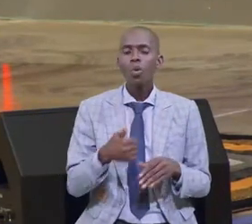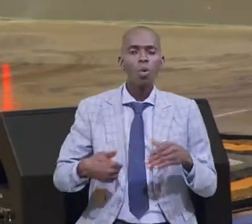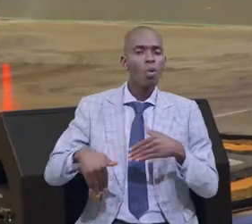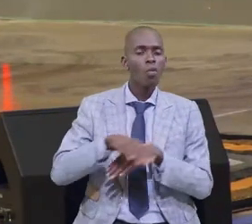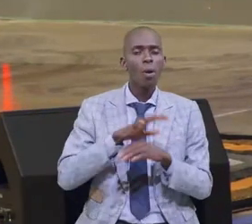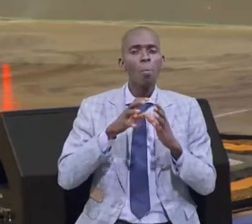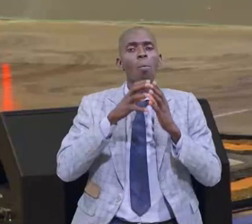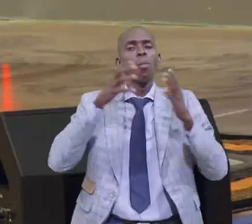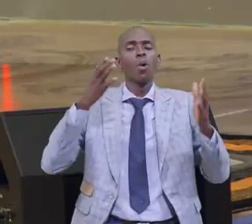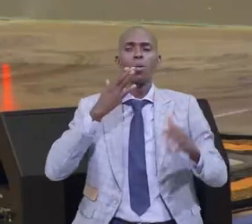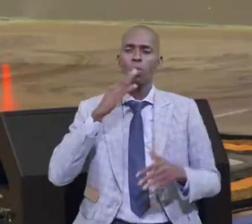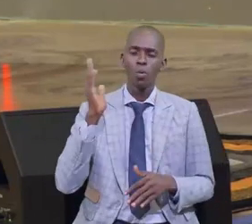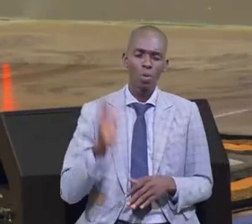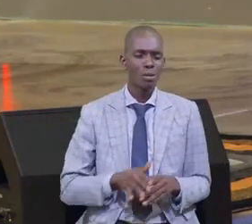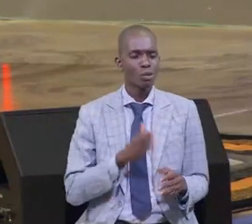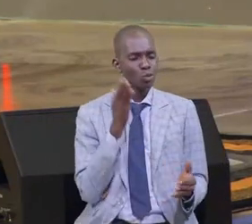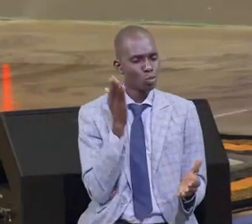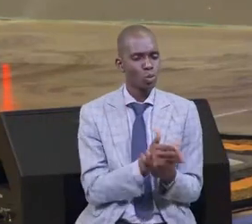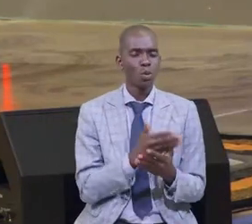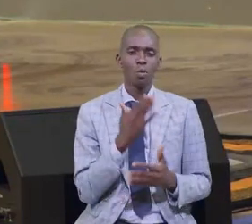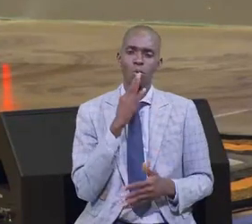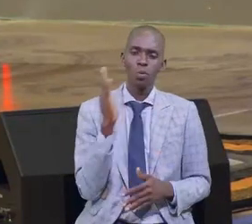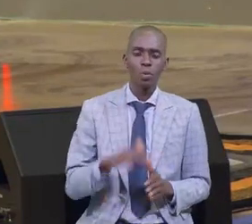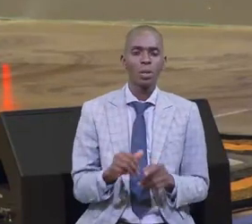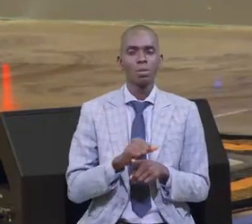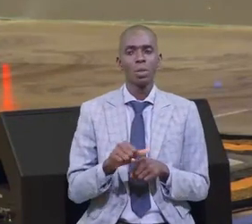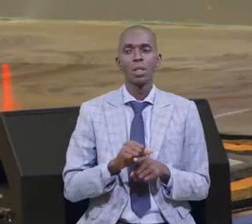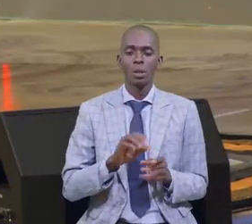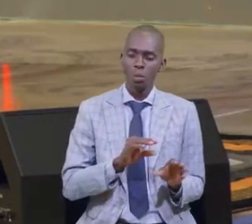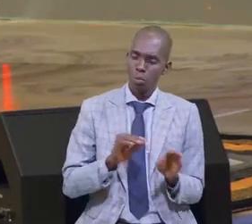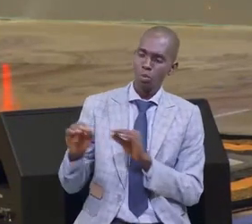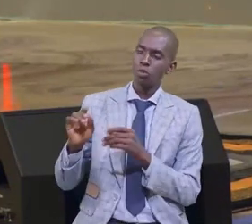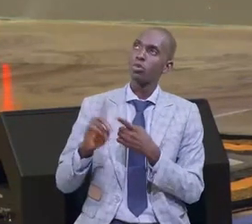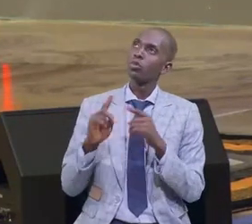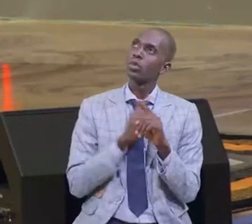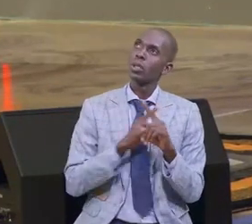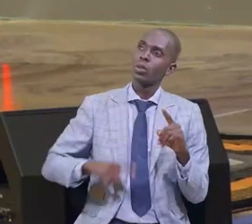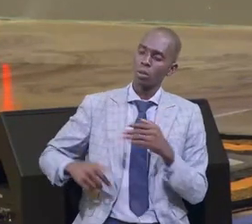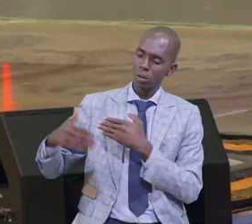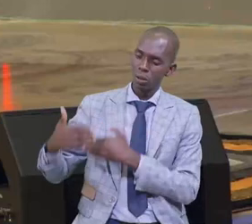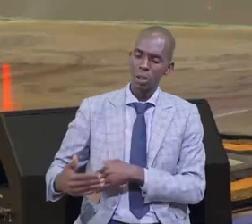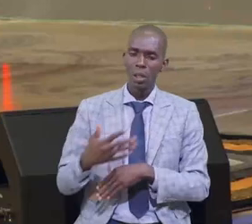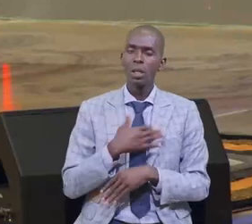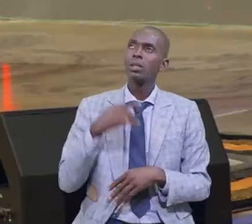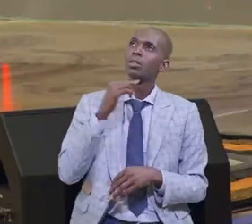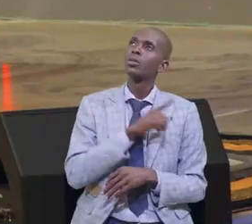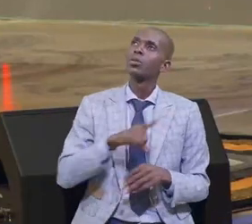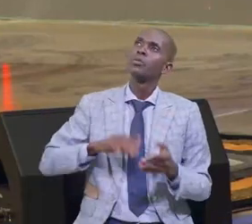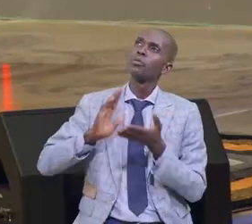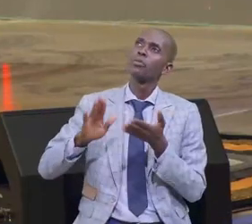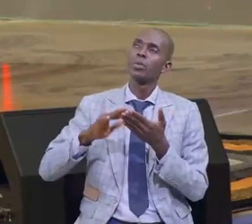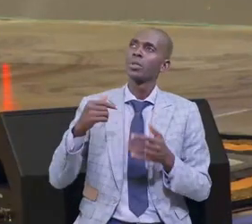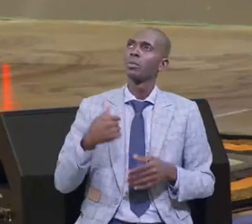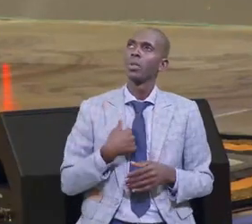vie. Ne soyez pas méchants à l'excès. Assez, c'est assez. Tournez-vous vers le Seigneur et dites, Seigneur,